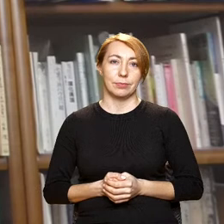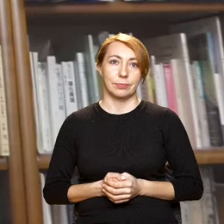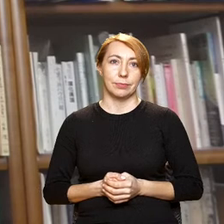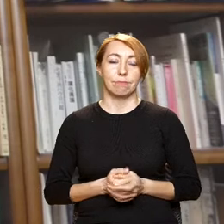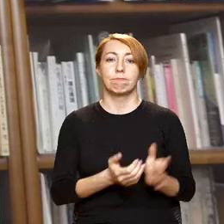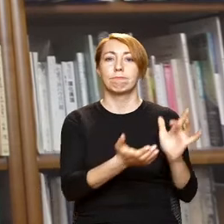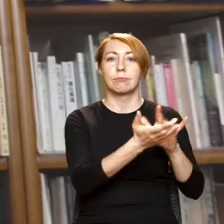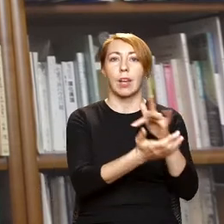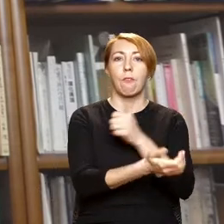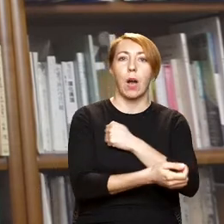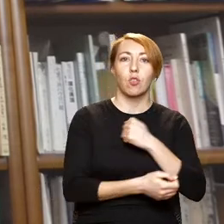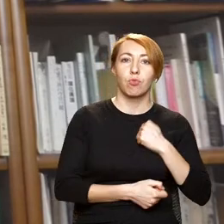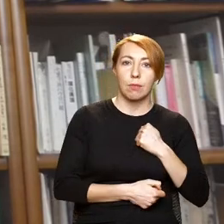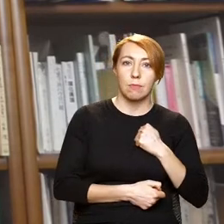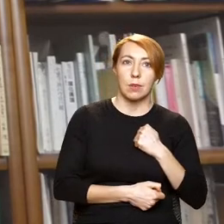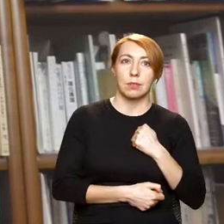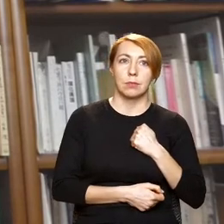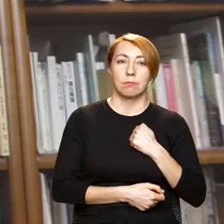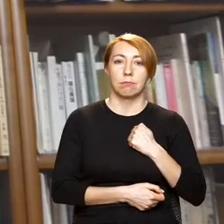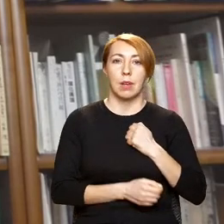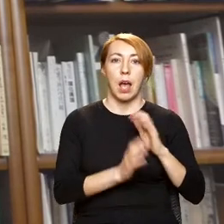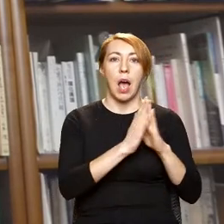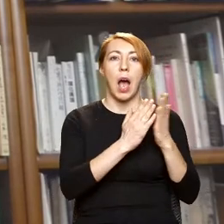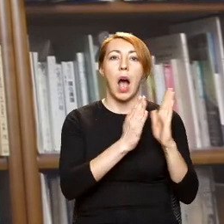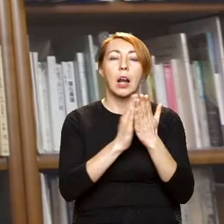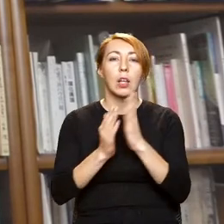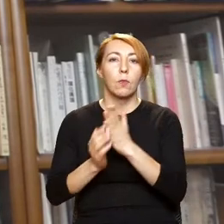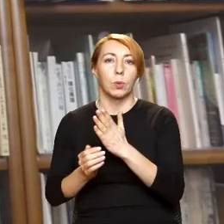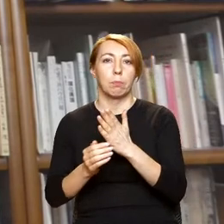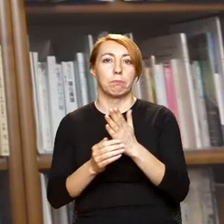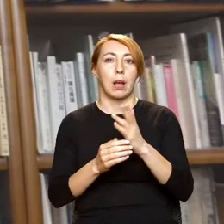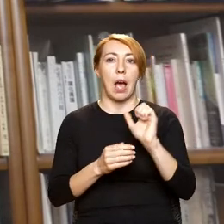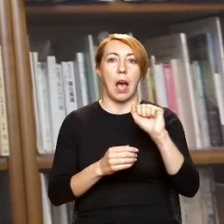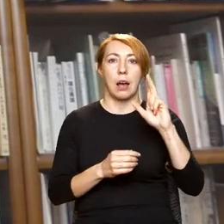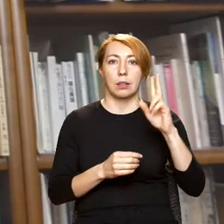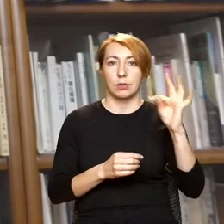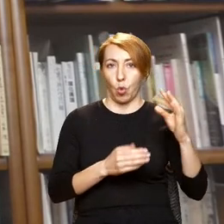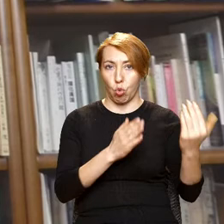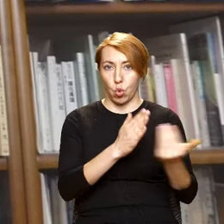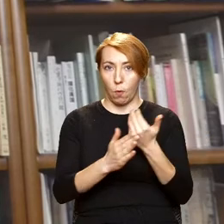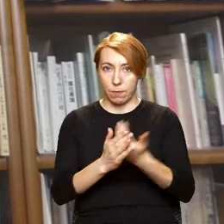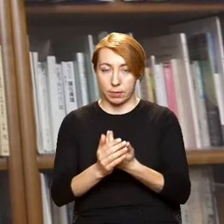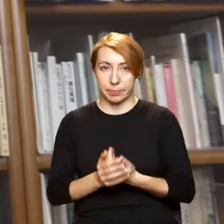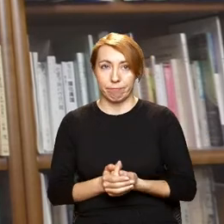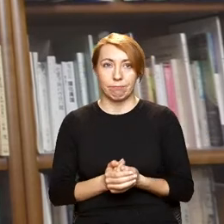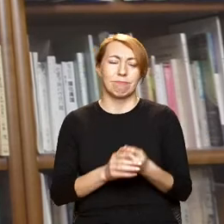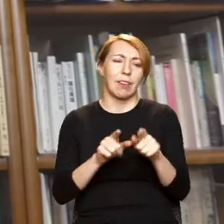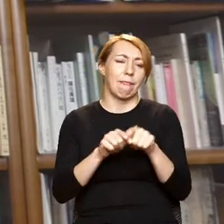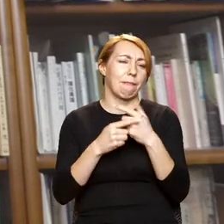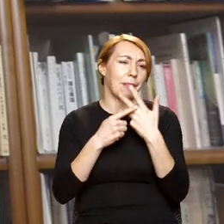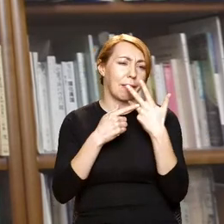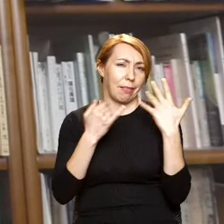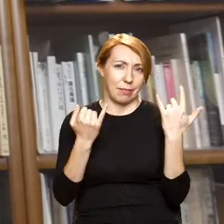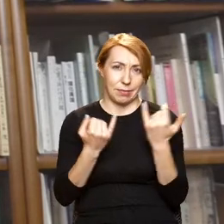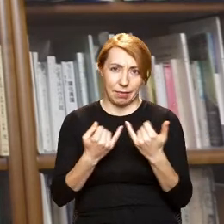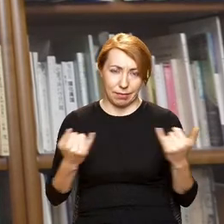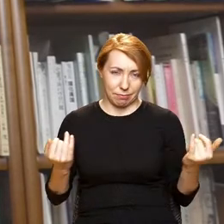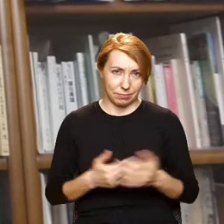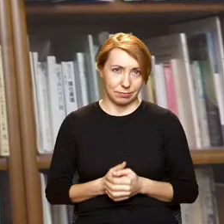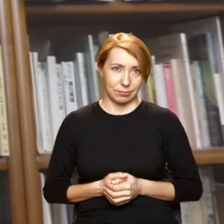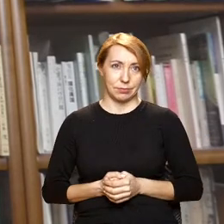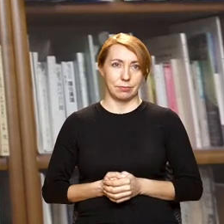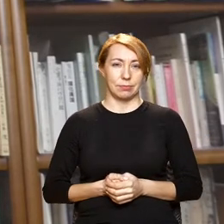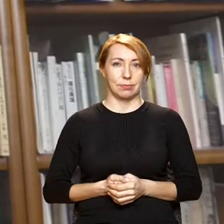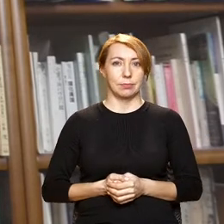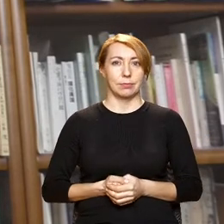a w Warszawie Archiwum Akt Nowych i wiele innych.